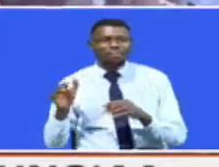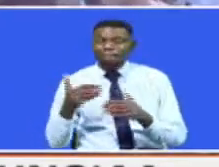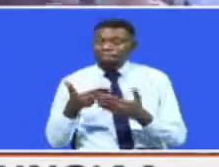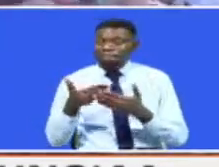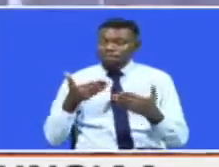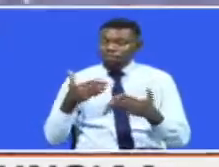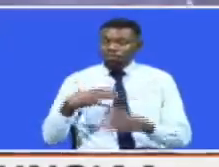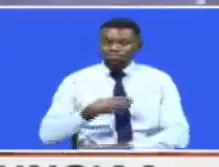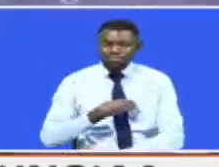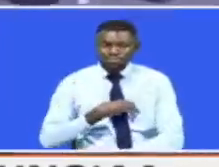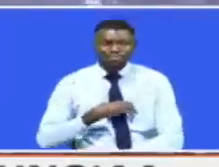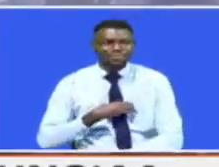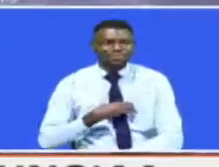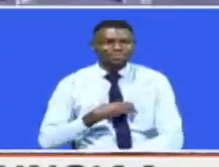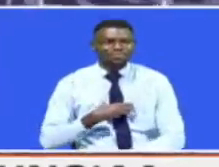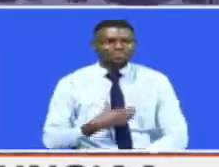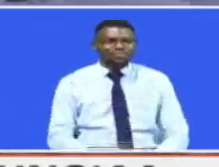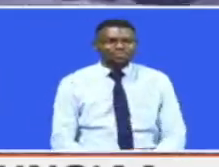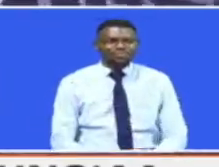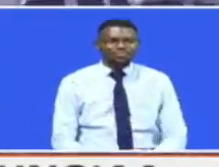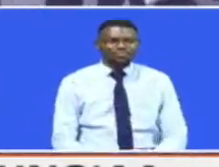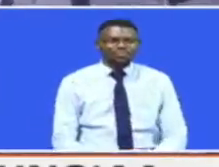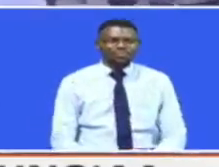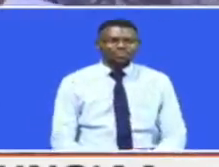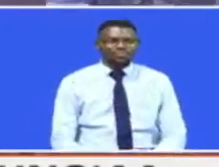yake ya uongozi.